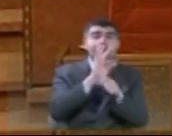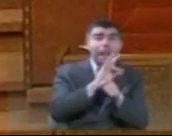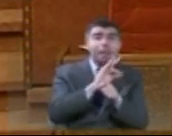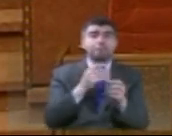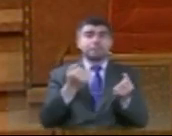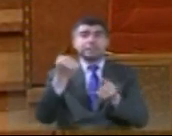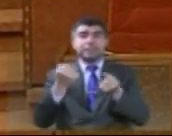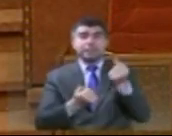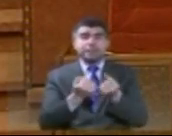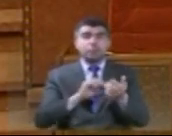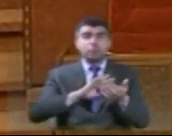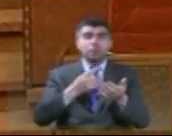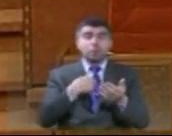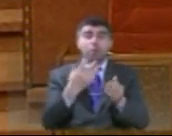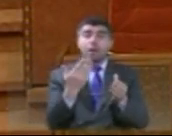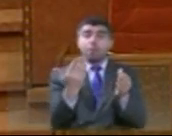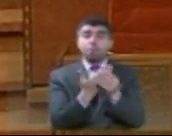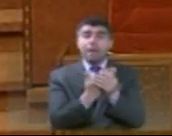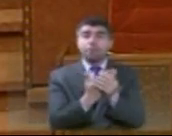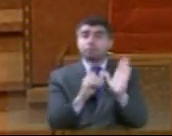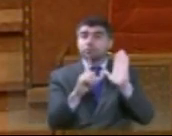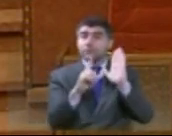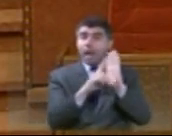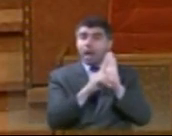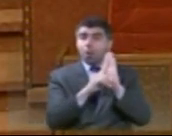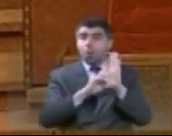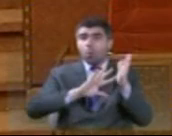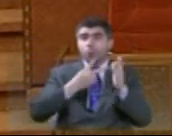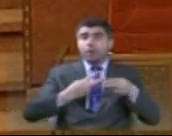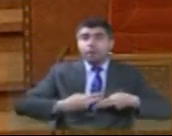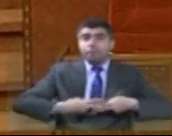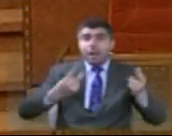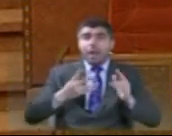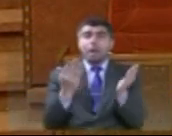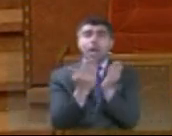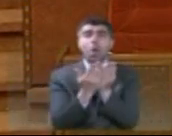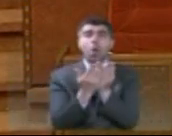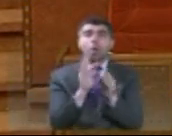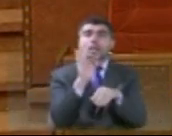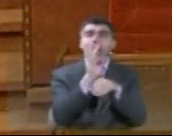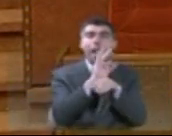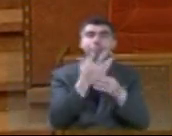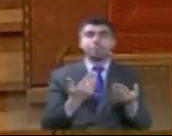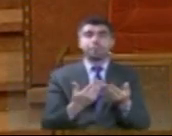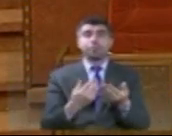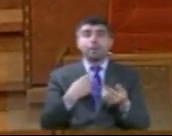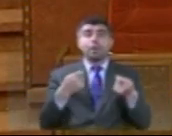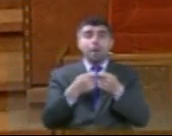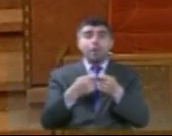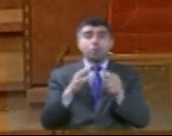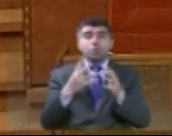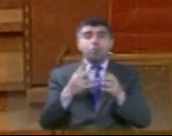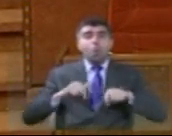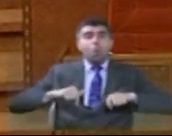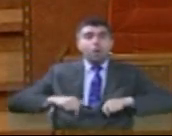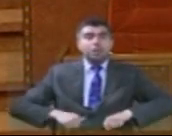لكن دفتر التحملات ديال فتح هذه المدارس في البند ديالو الخامس يشير الى واحد التعريفه التي تحددها الاداره،